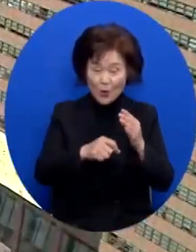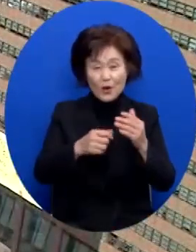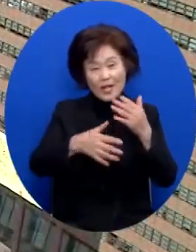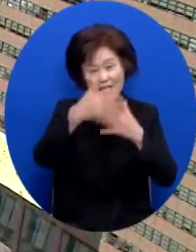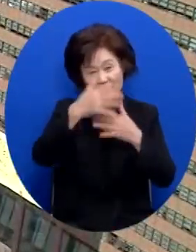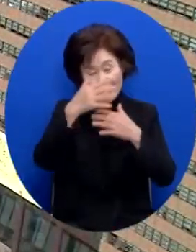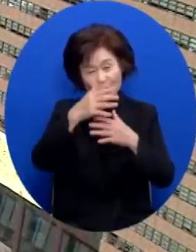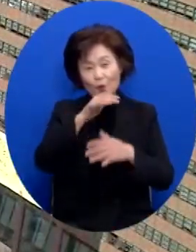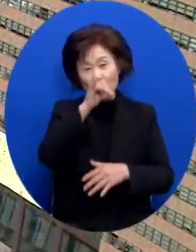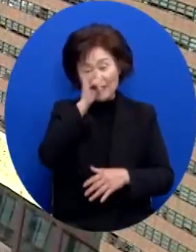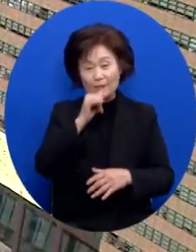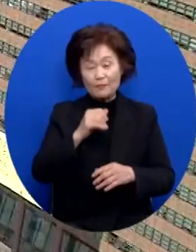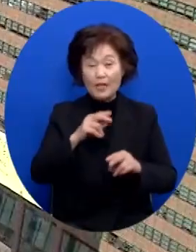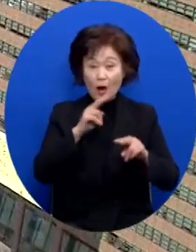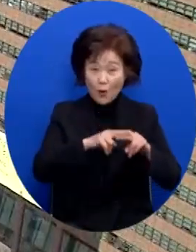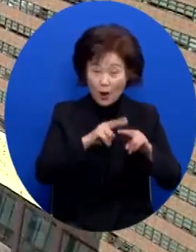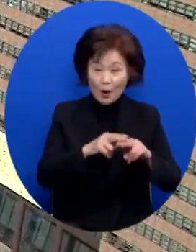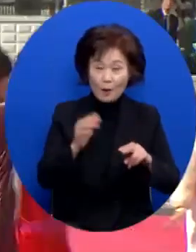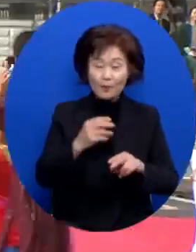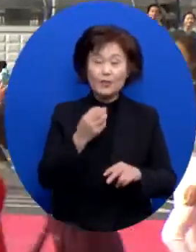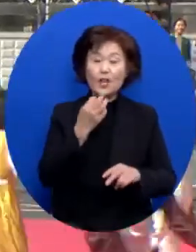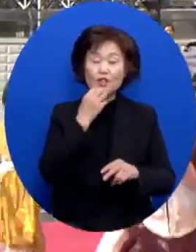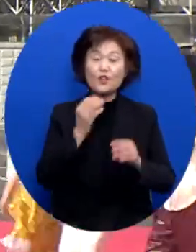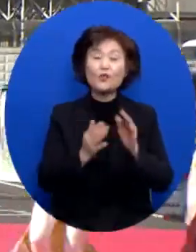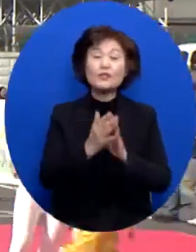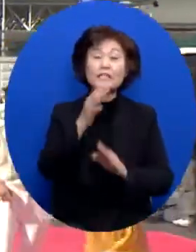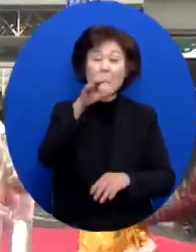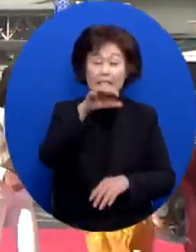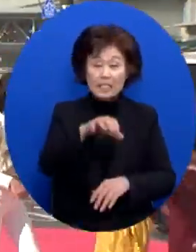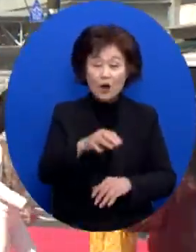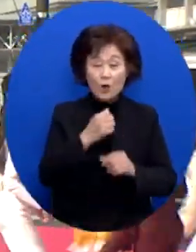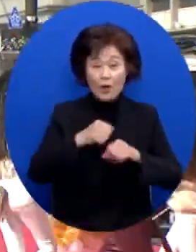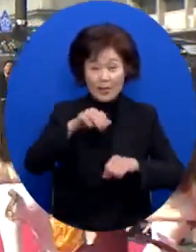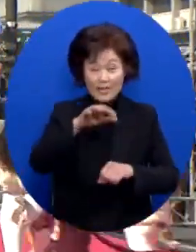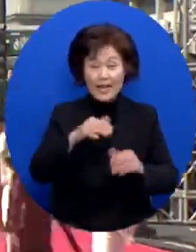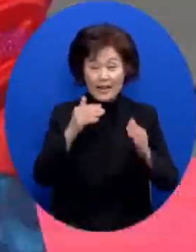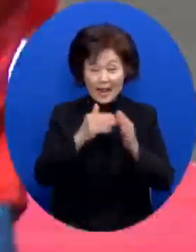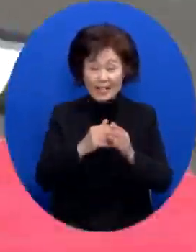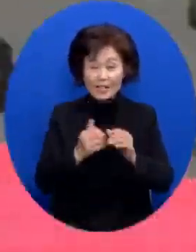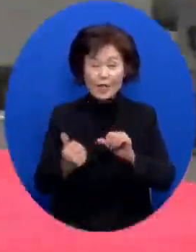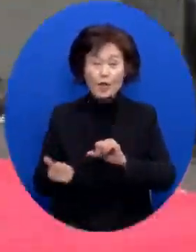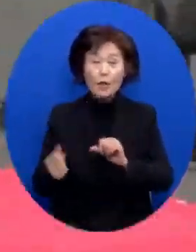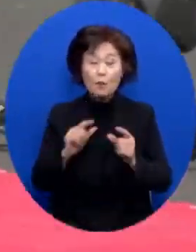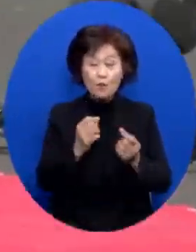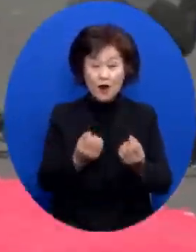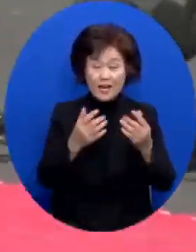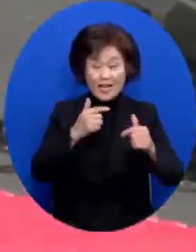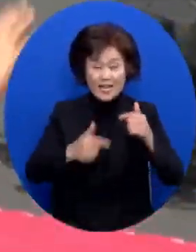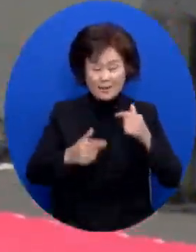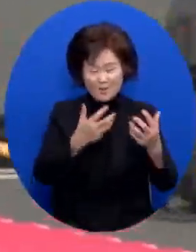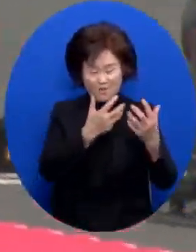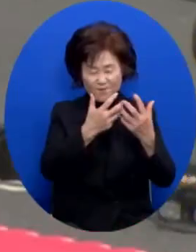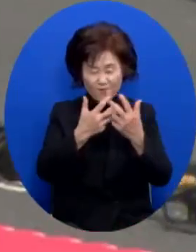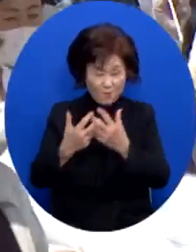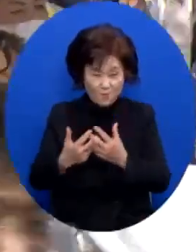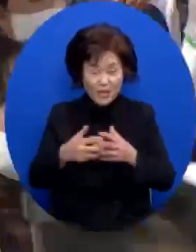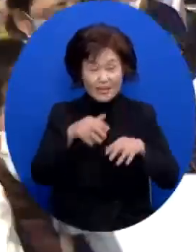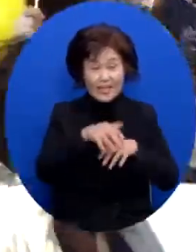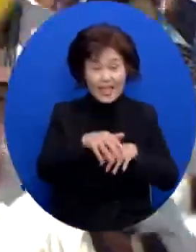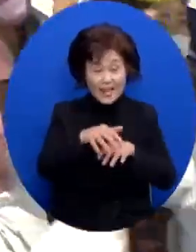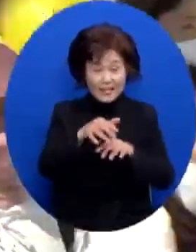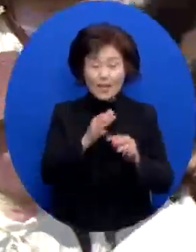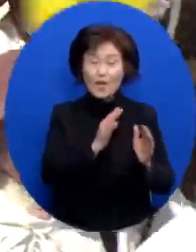끕니다. 광화문부터 서울시청 광장까지 서울의 중심을 부활의 기쁨으로 가득 채웠던 퍼레이드의